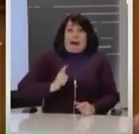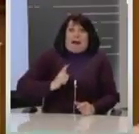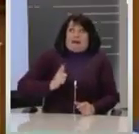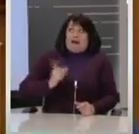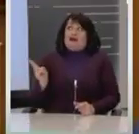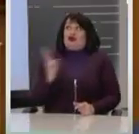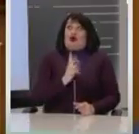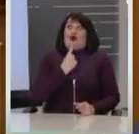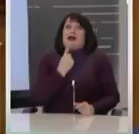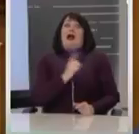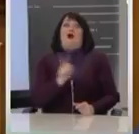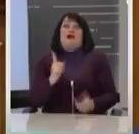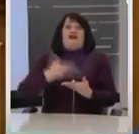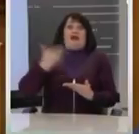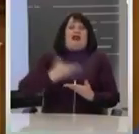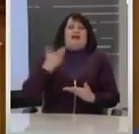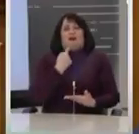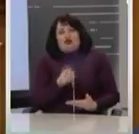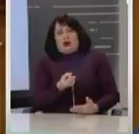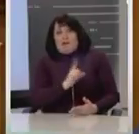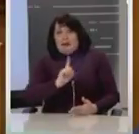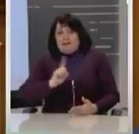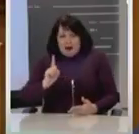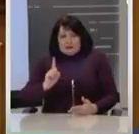φαινόταν από τα πρωτοσέλιδα των εφημερίδων.